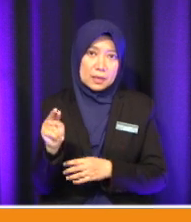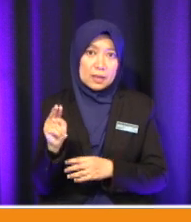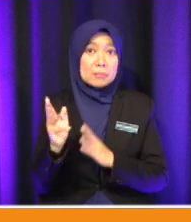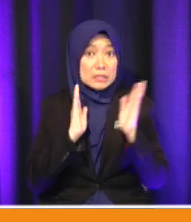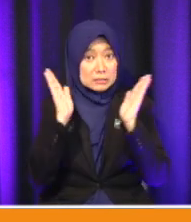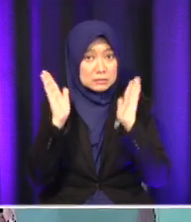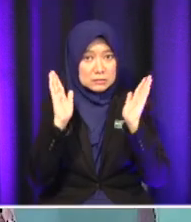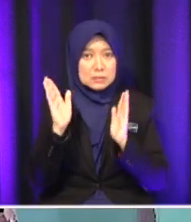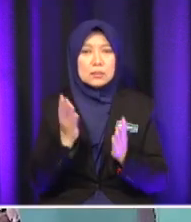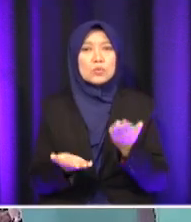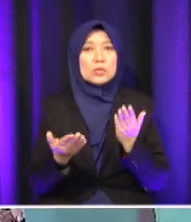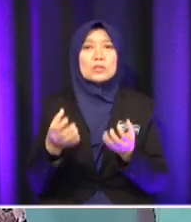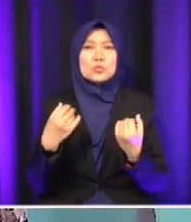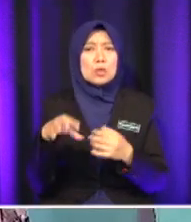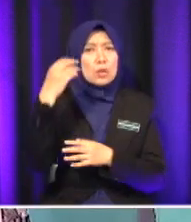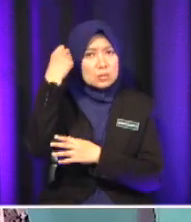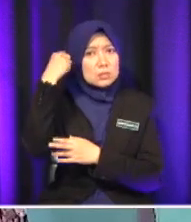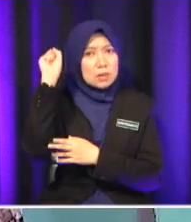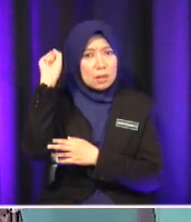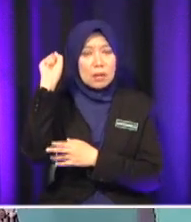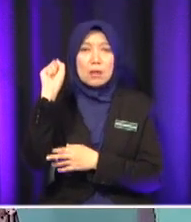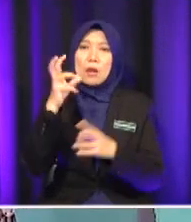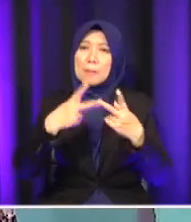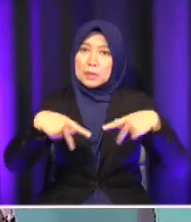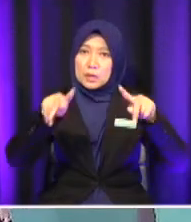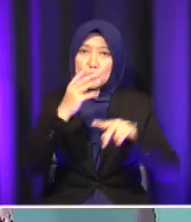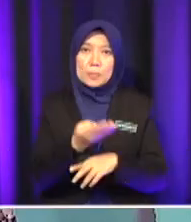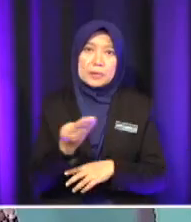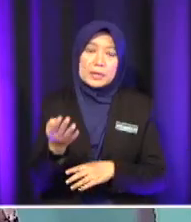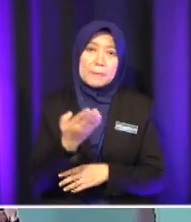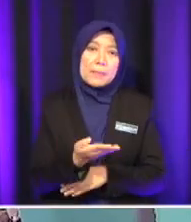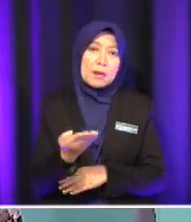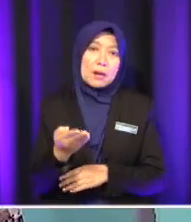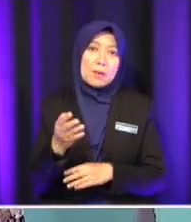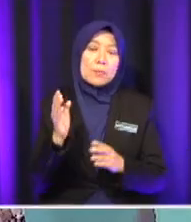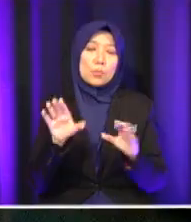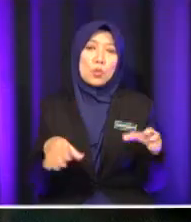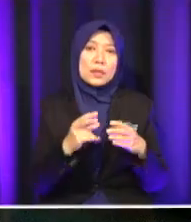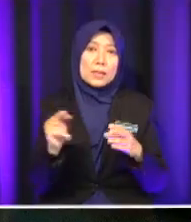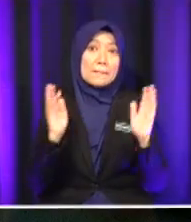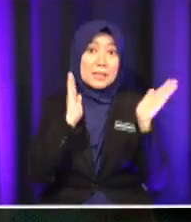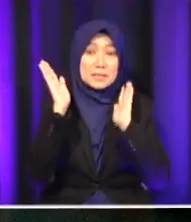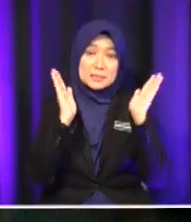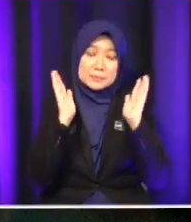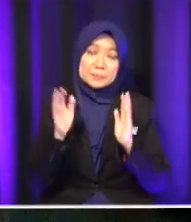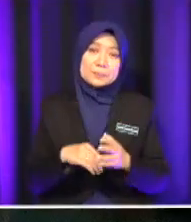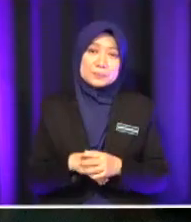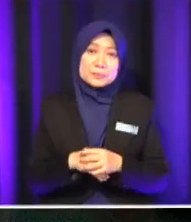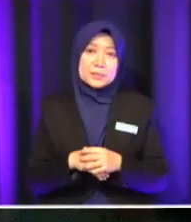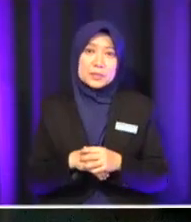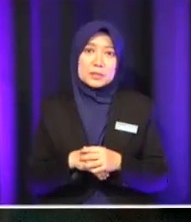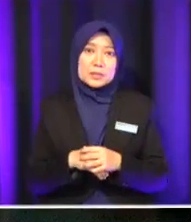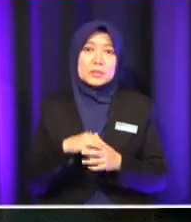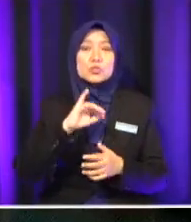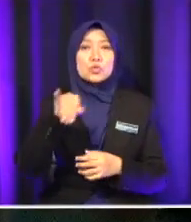kesadaran ya kesadaran tentang perlunya membeli barang yang tempat anda sebagainya dan salah satu sebabnya juga disebabkan